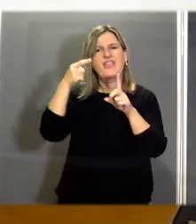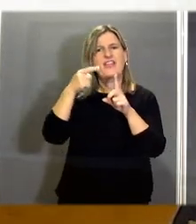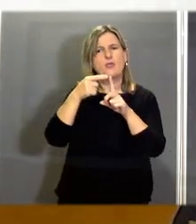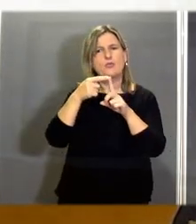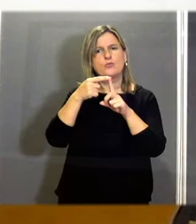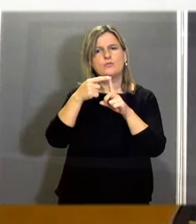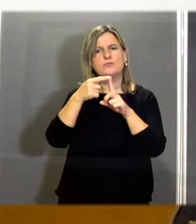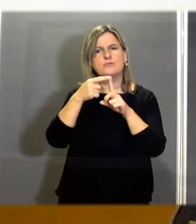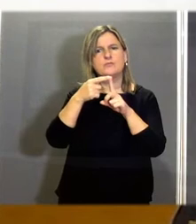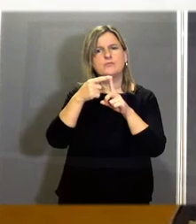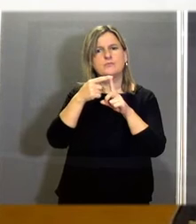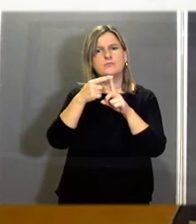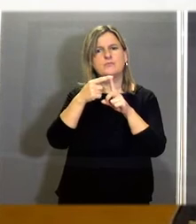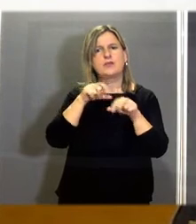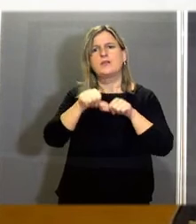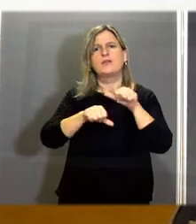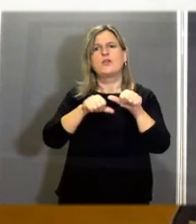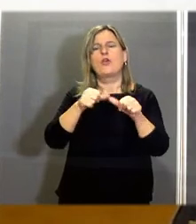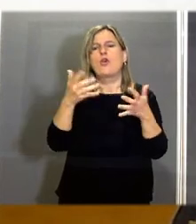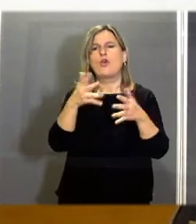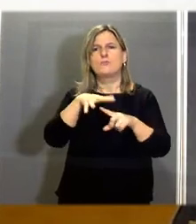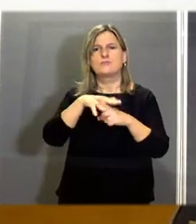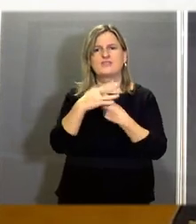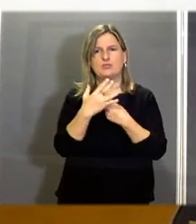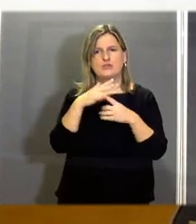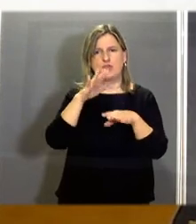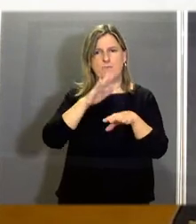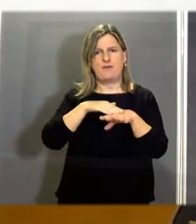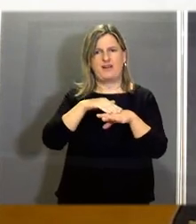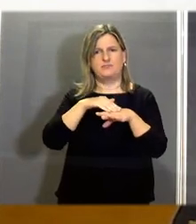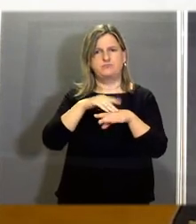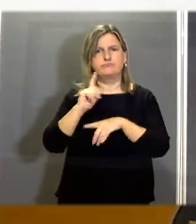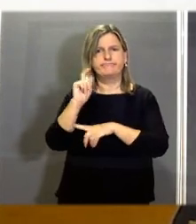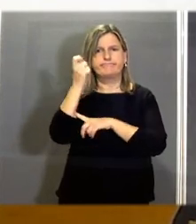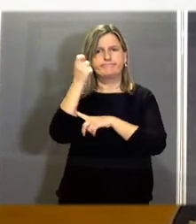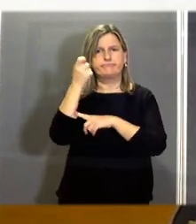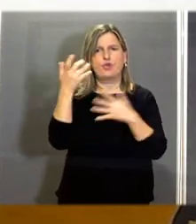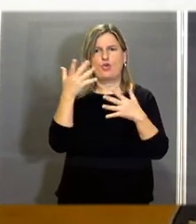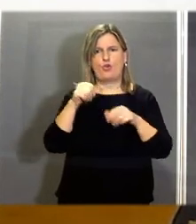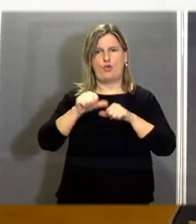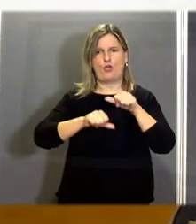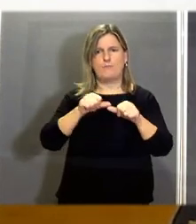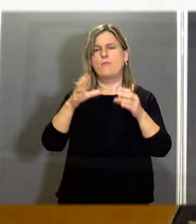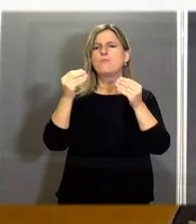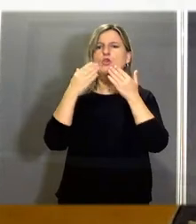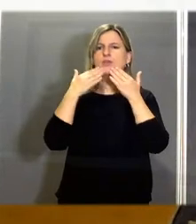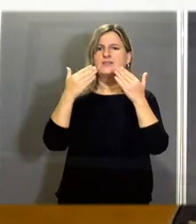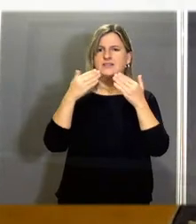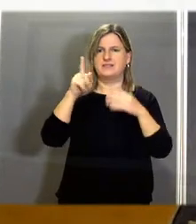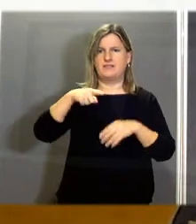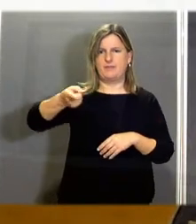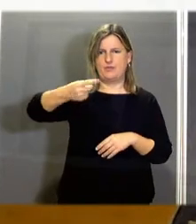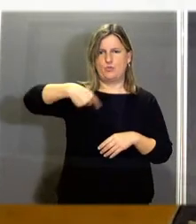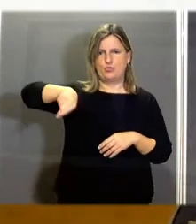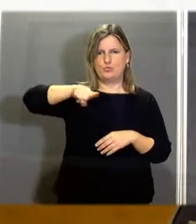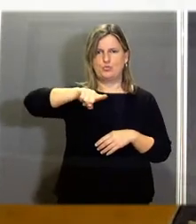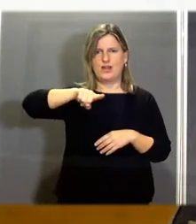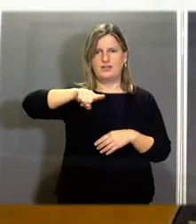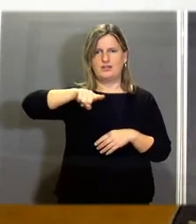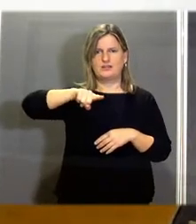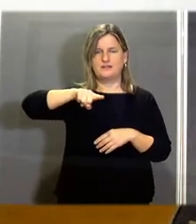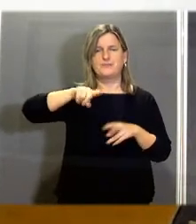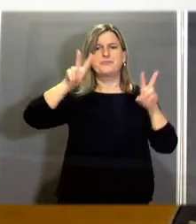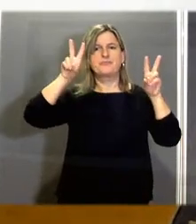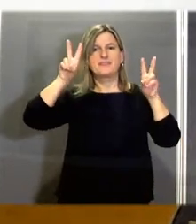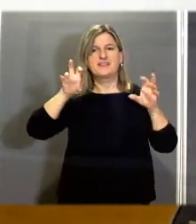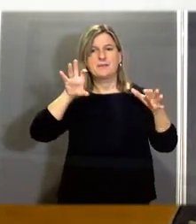i veure en quines limitacions es troba i quins camins li obren. En aquest sentit, moltes gràcies també a vosaltres. I en relació a això